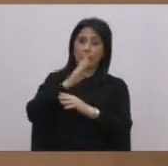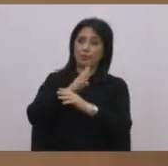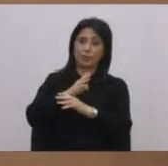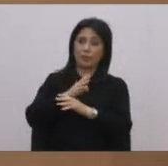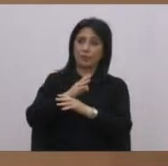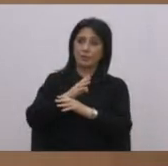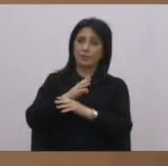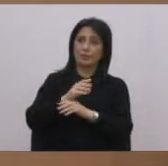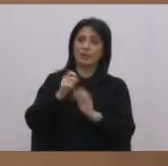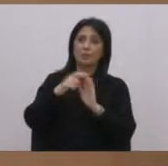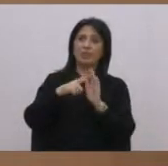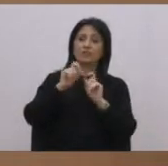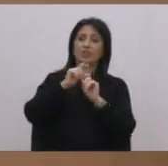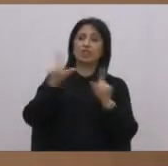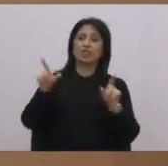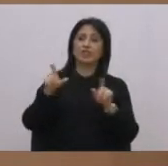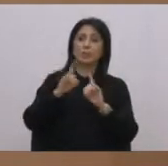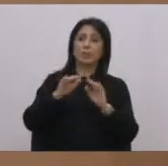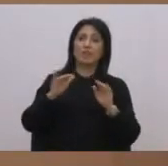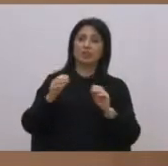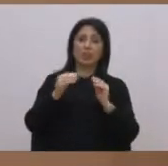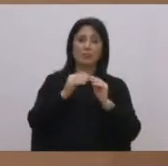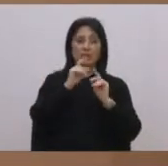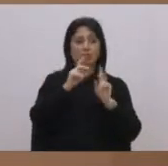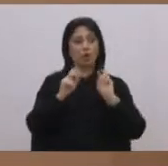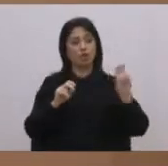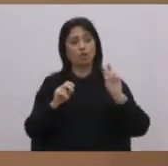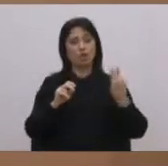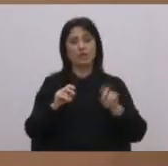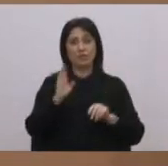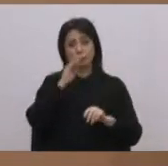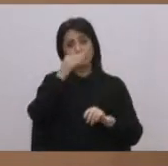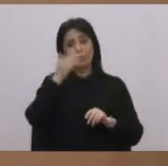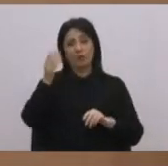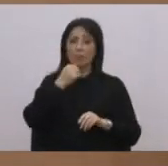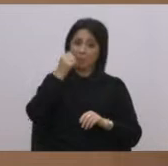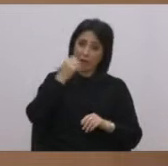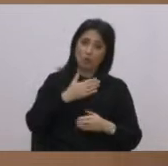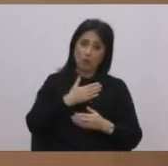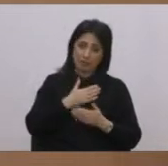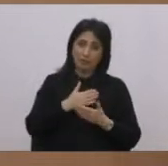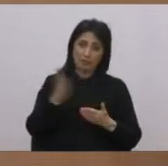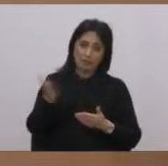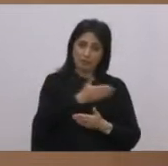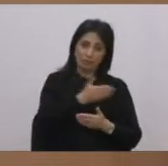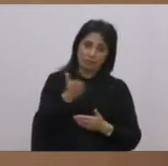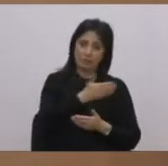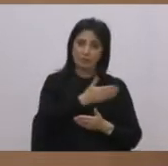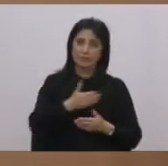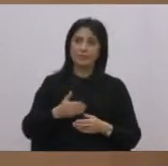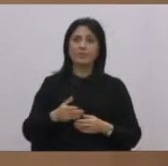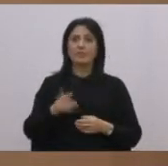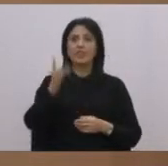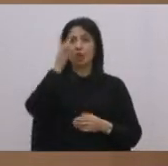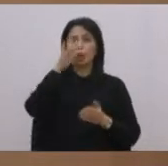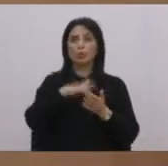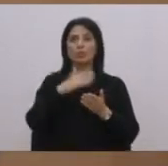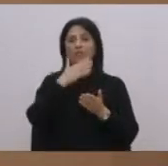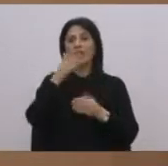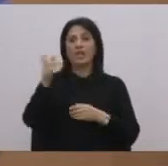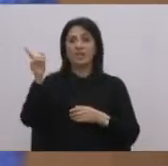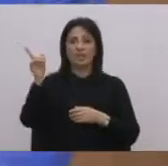trezda. Deci tu mi-a te scolis, pașo biru, mi-a te scola și tahot, aber timp șoblev schithet, madlieri, ariant cu ei. Aber haim rustavelev